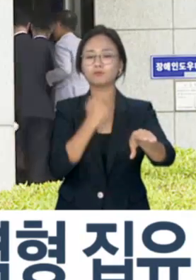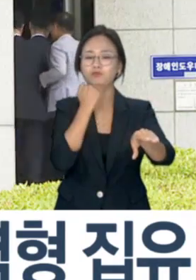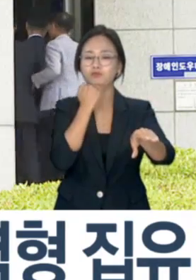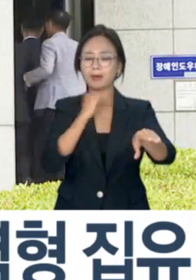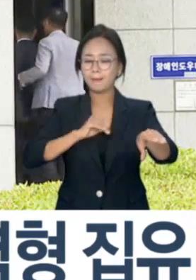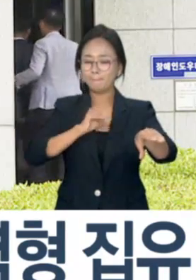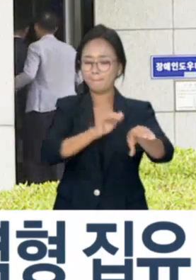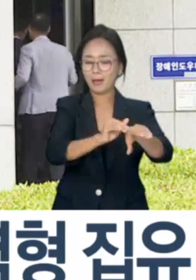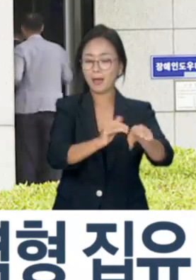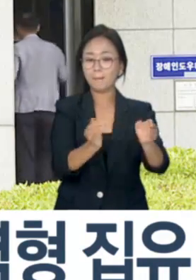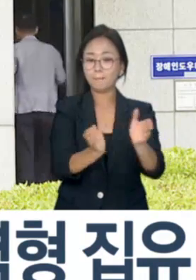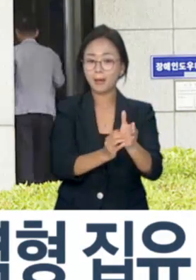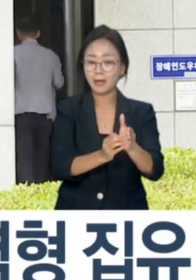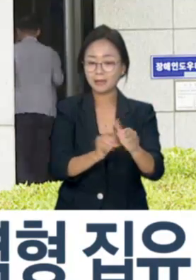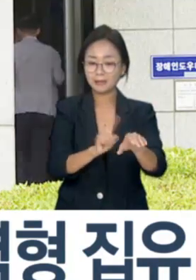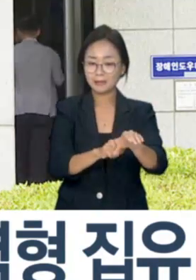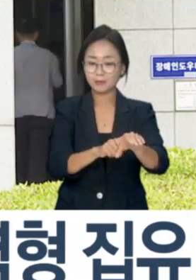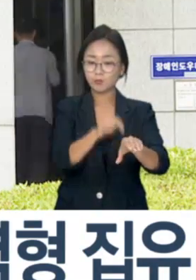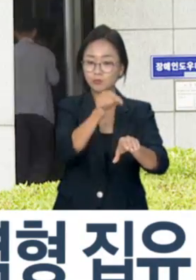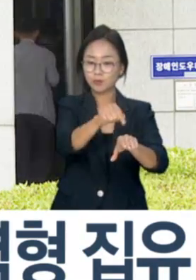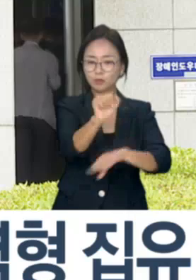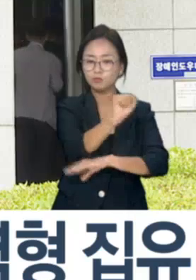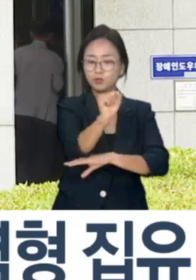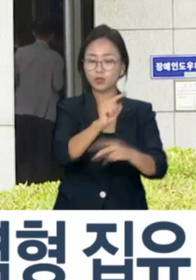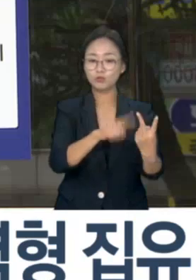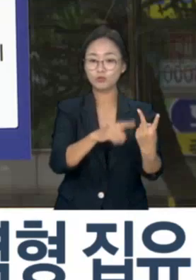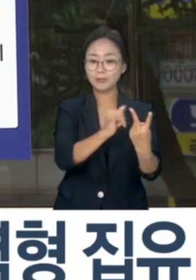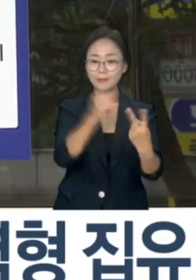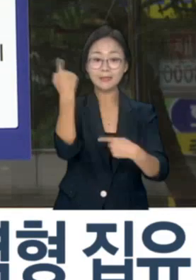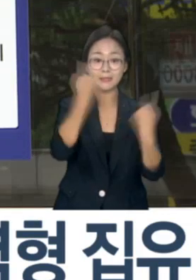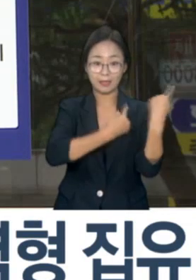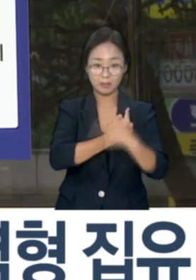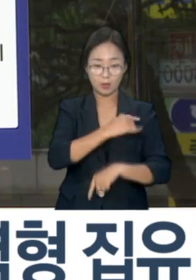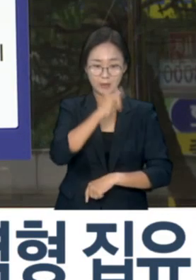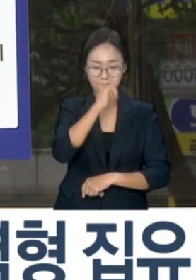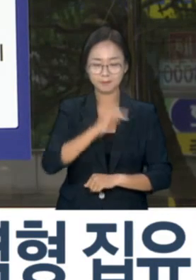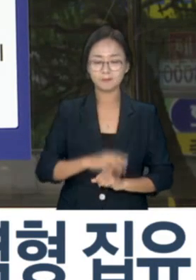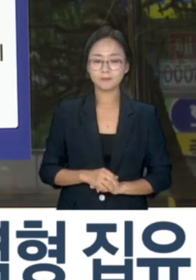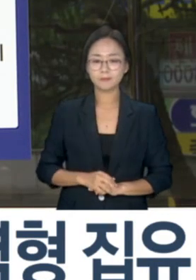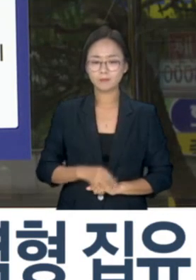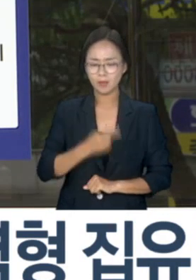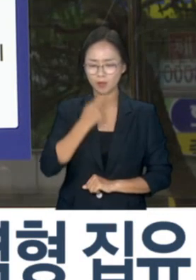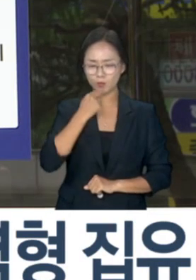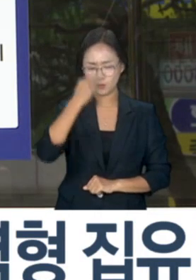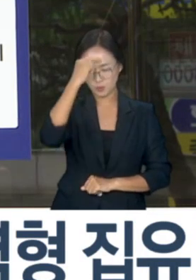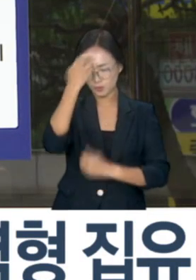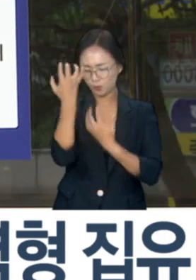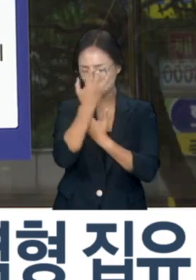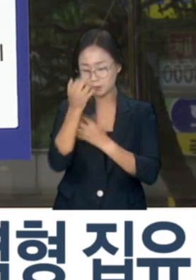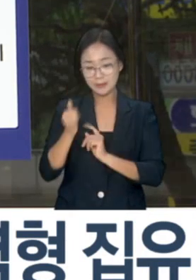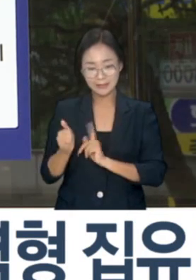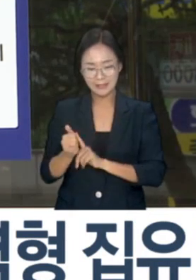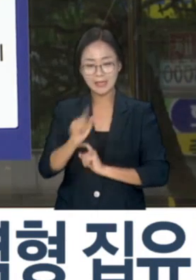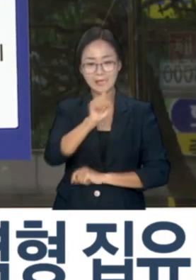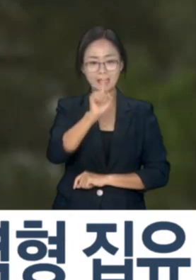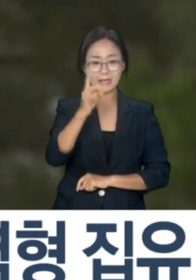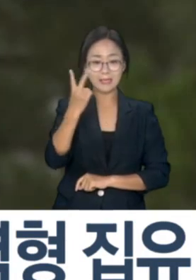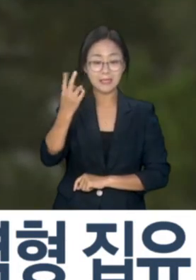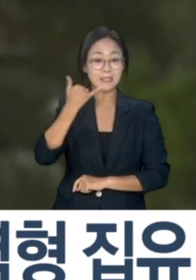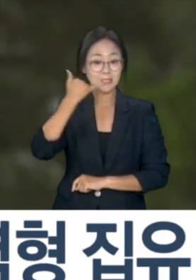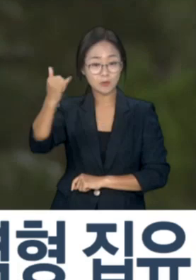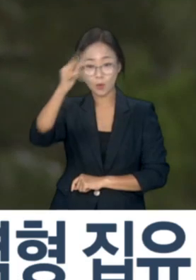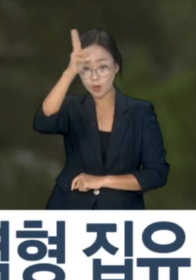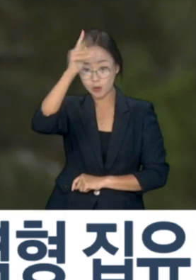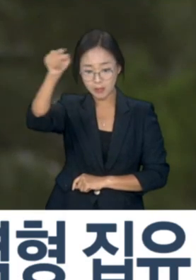들이받았고 이로 인해 앞서 있던 차량의 운전자 2명이 닫혔습니다 술에 취한 a씨는 112 신고를